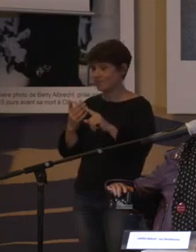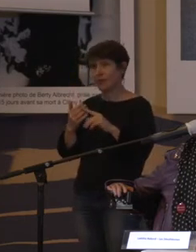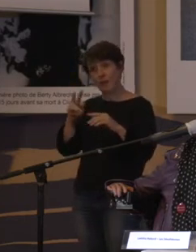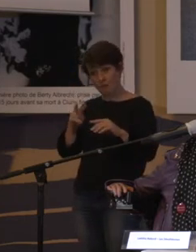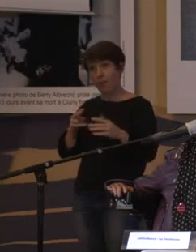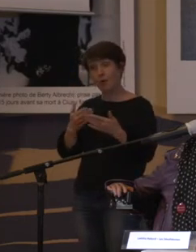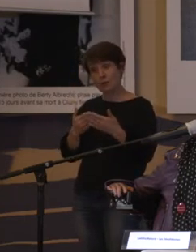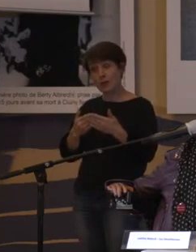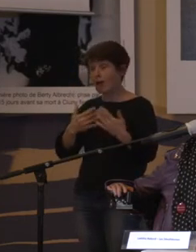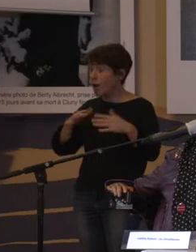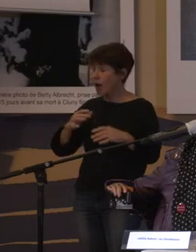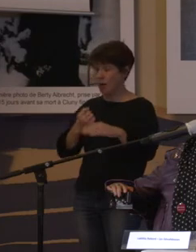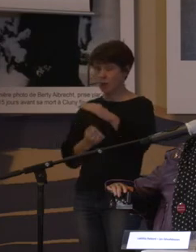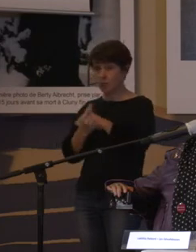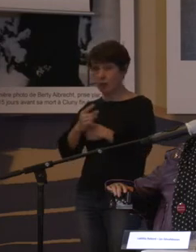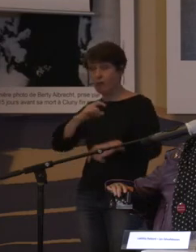violent à l'occasion